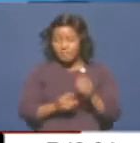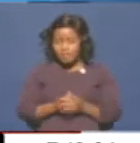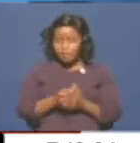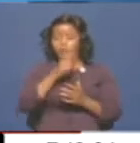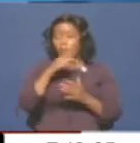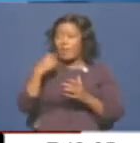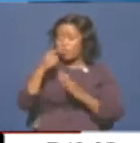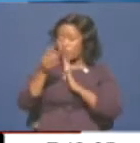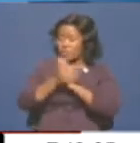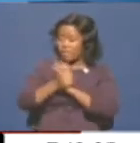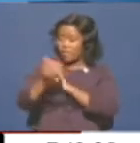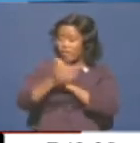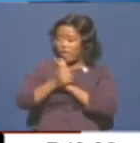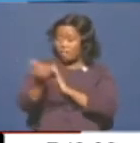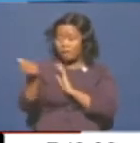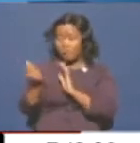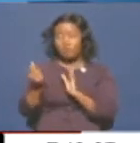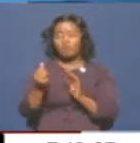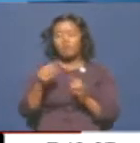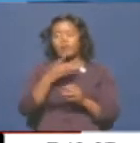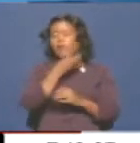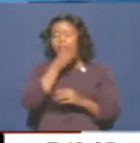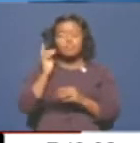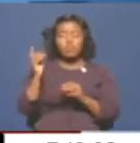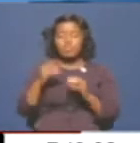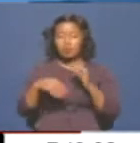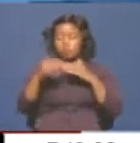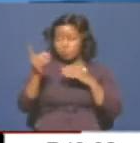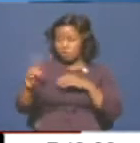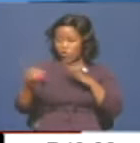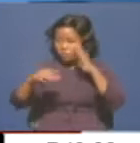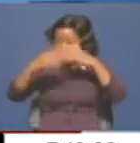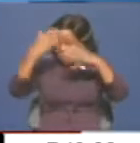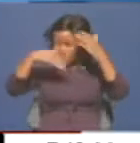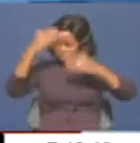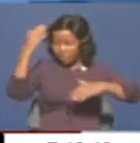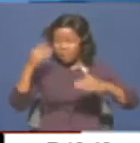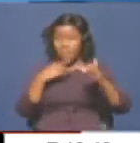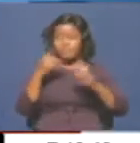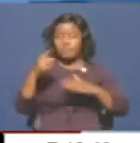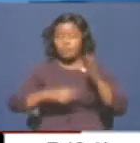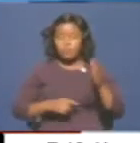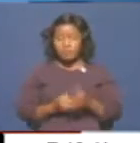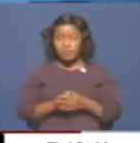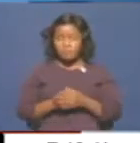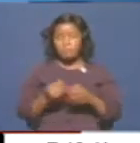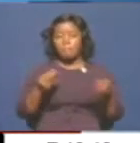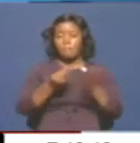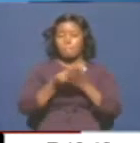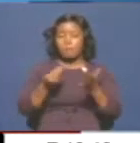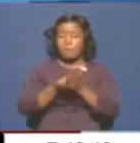wa masuala ya mabadiliko ya hali ya anga katika chuo kikuu cha Nairobi, amesema kuwa sehemu ya fedha kutoka kwa kampuni